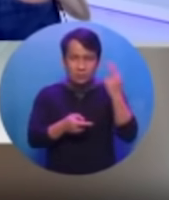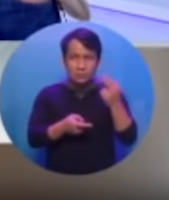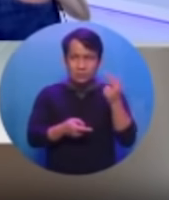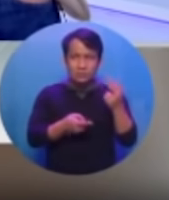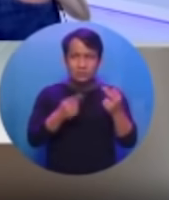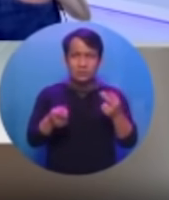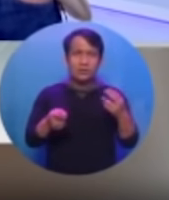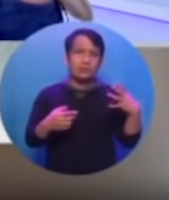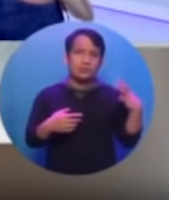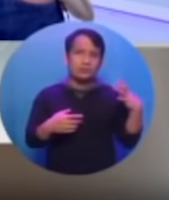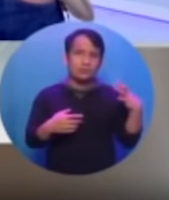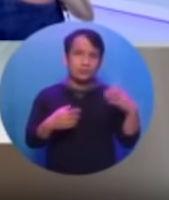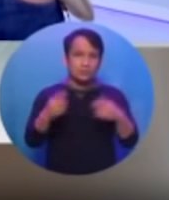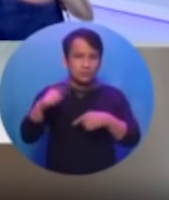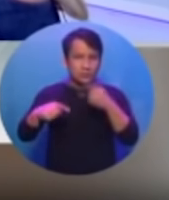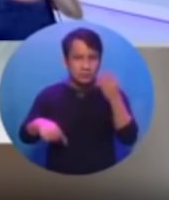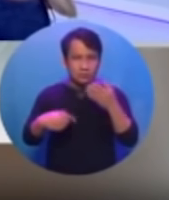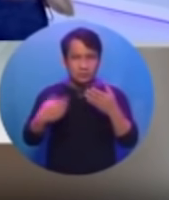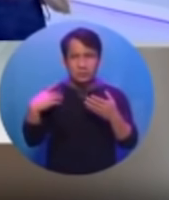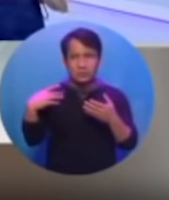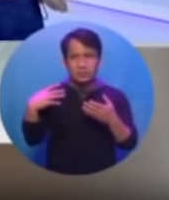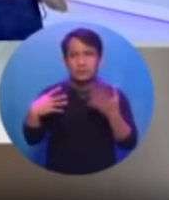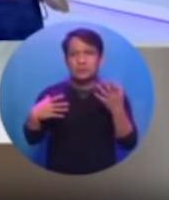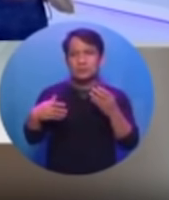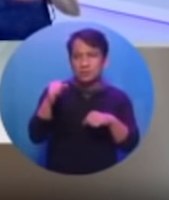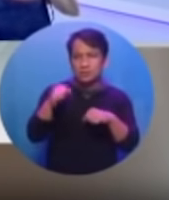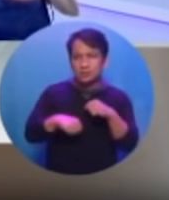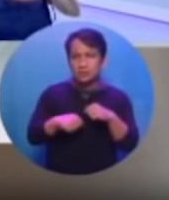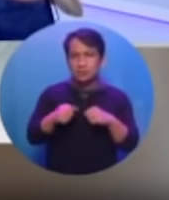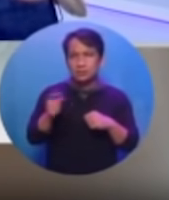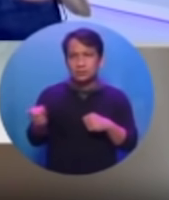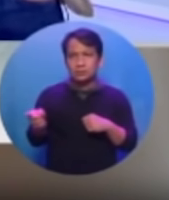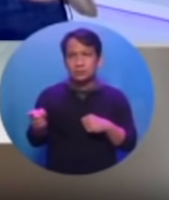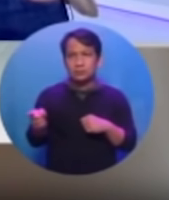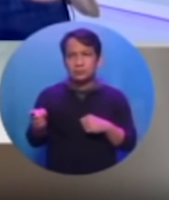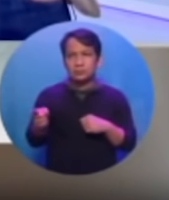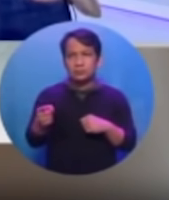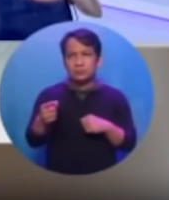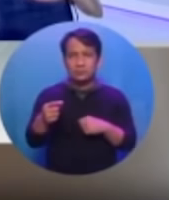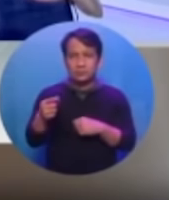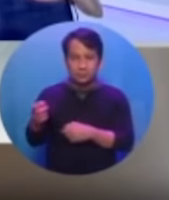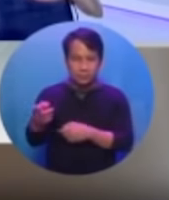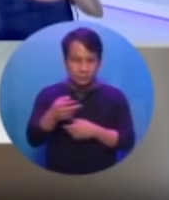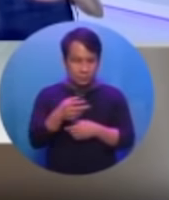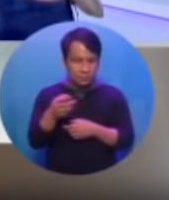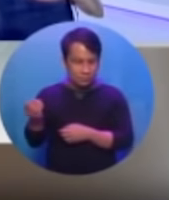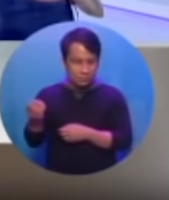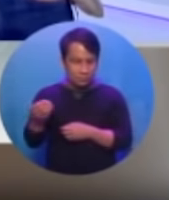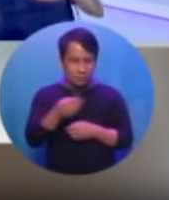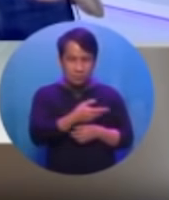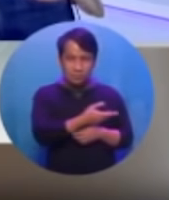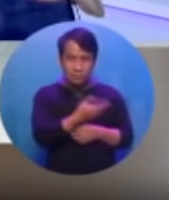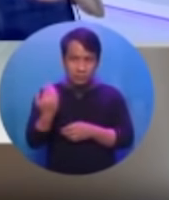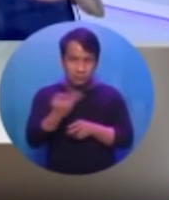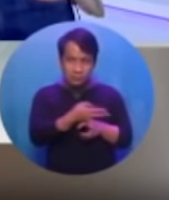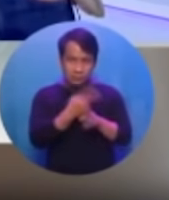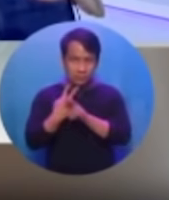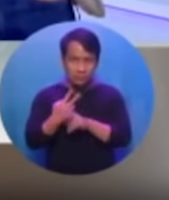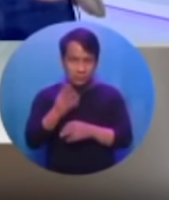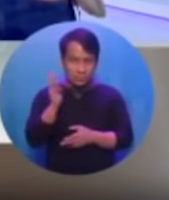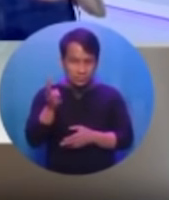yung hinihintay pa itong iba. Okay. So, dinawi po yung 40,000 kaya wala